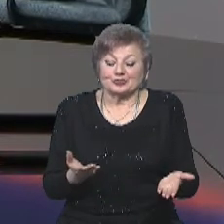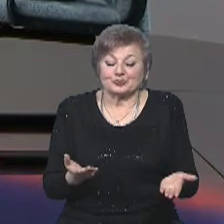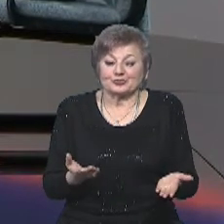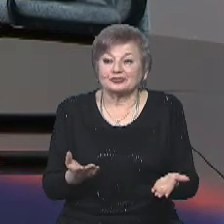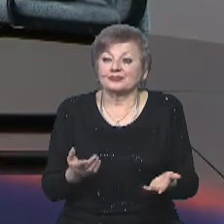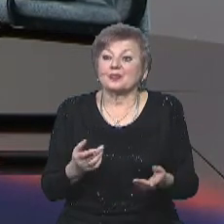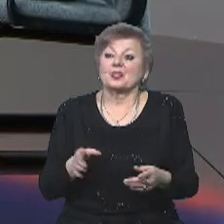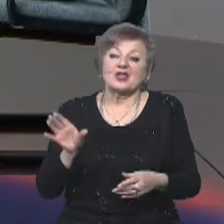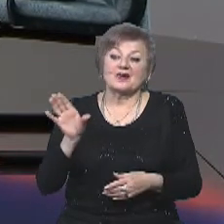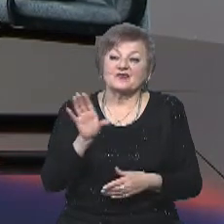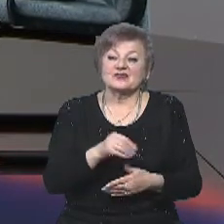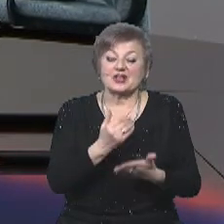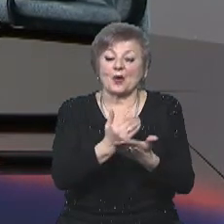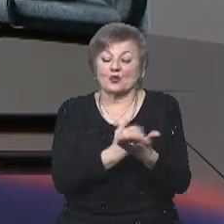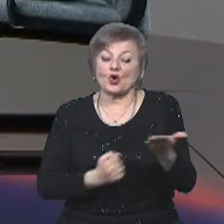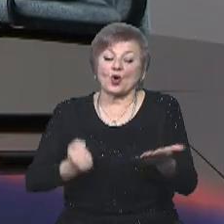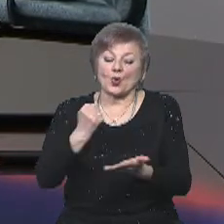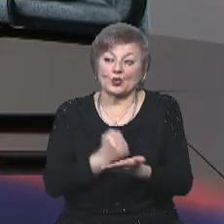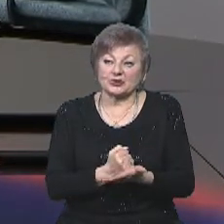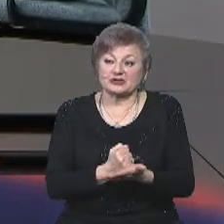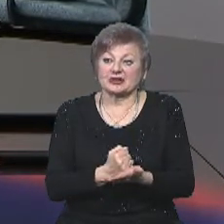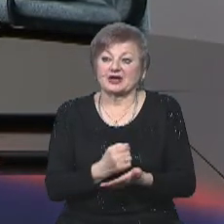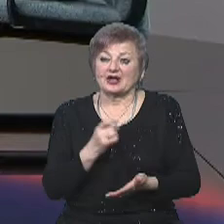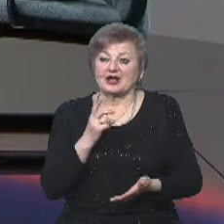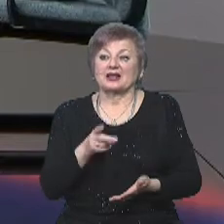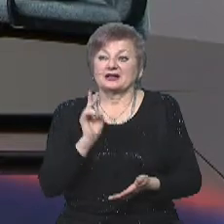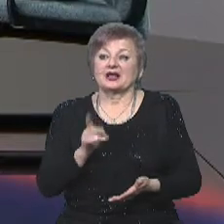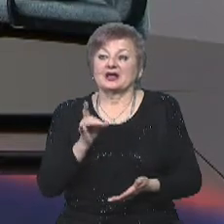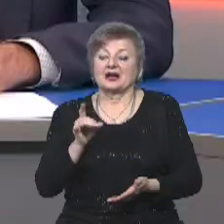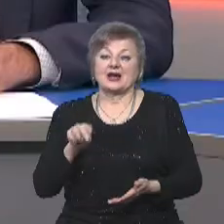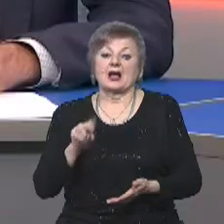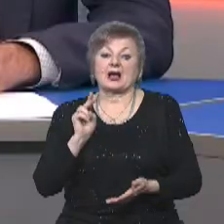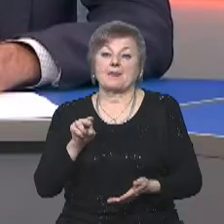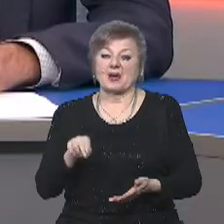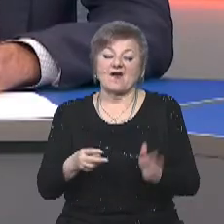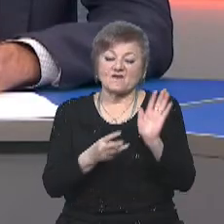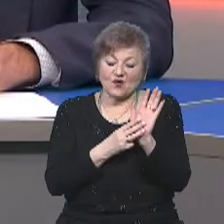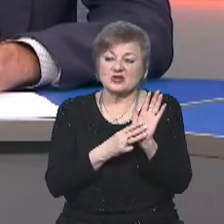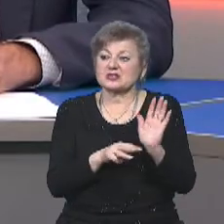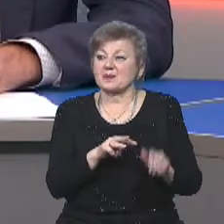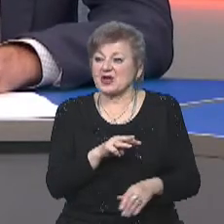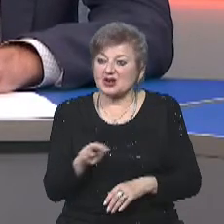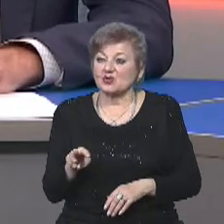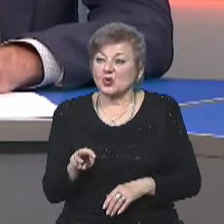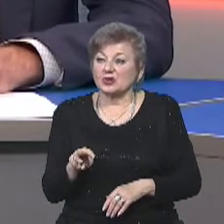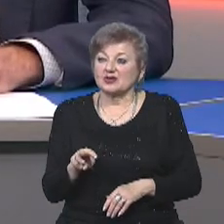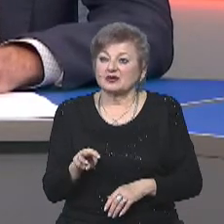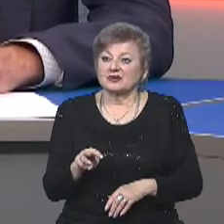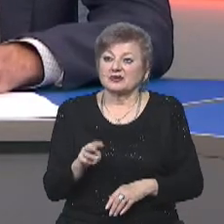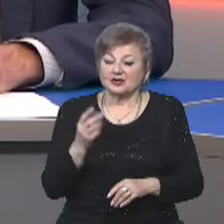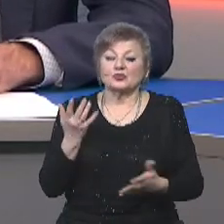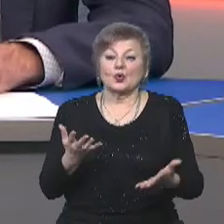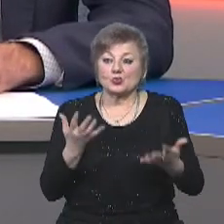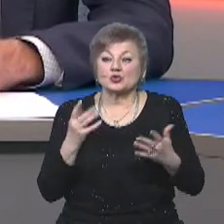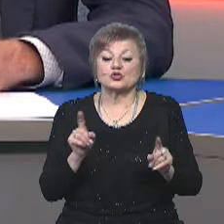поймите, инвест-программу утверждает НКРЕКП, которая, я не знаю, 8 миллионов, да, там, 8 или... миллионов. 8 миллионов. Вы